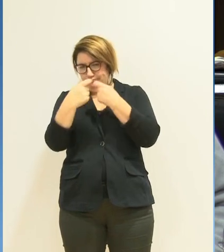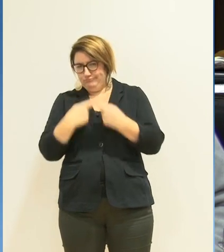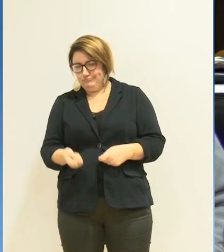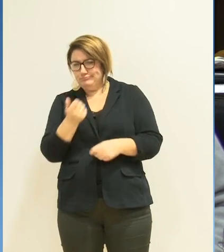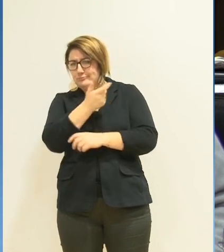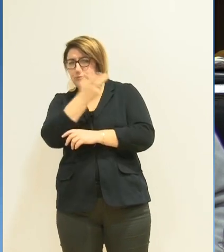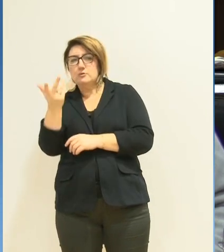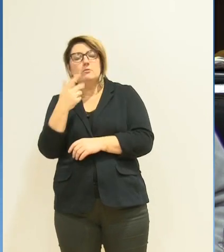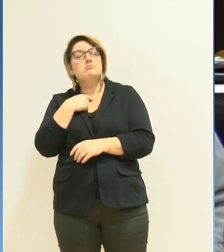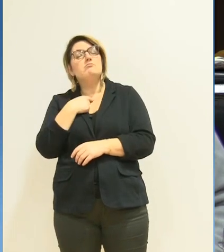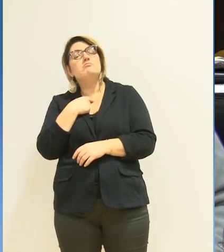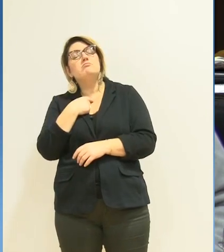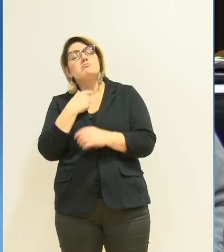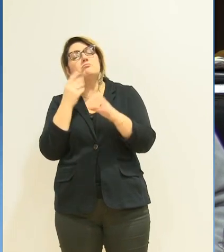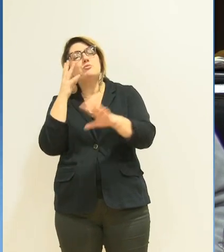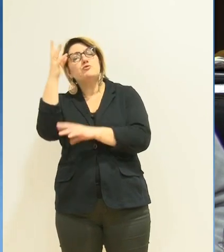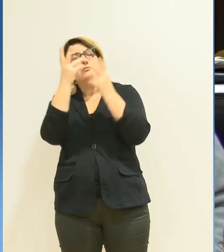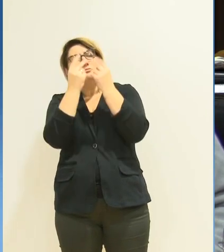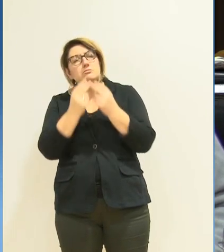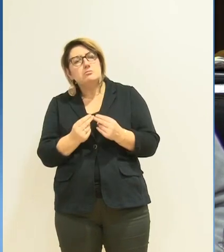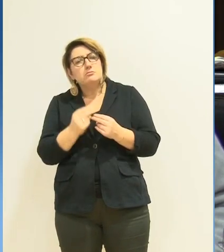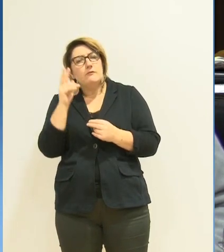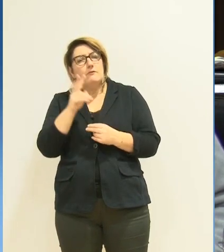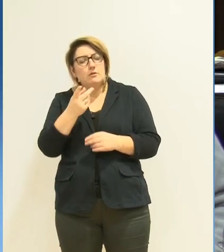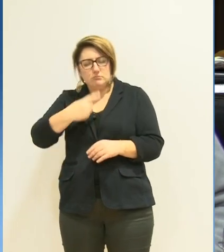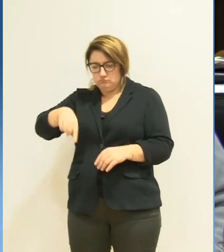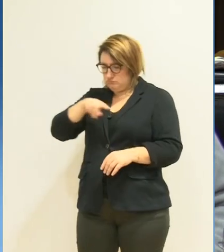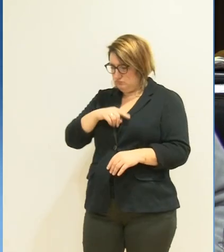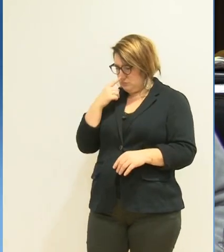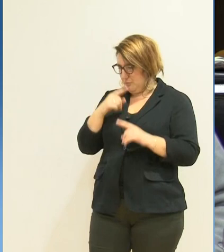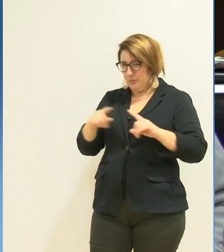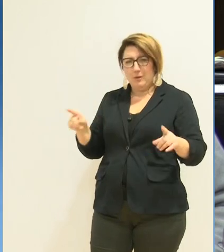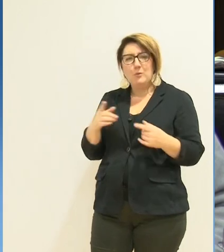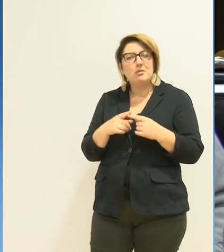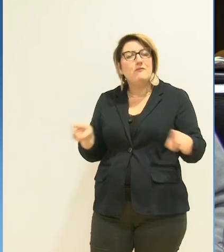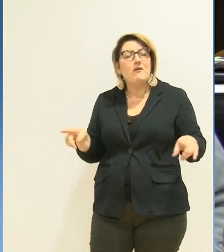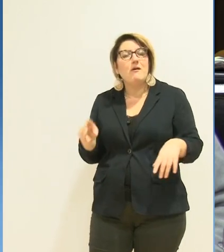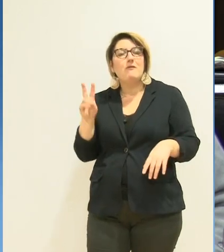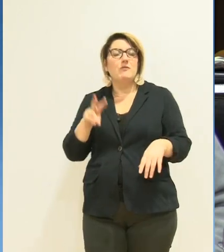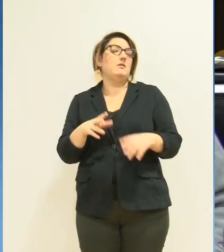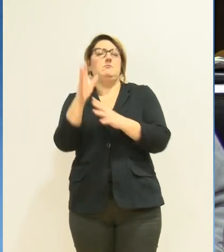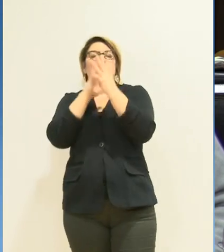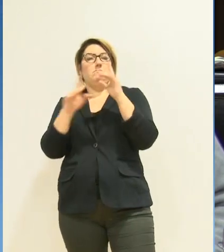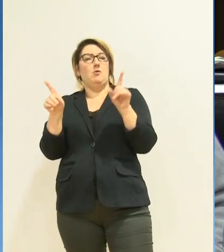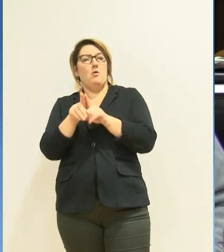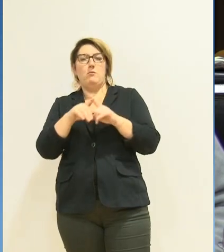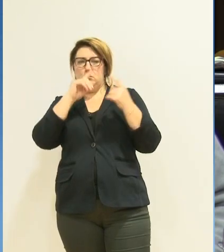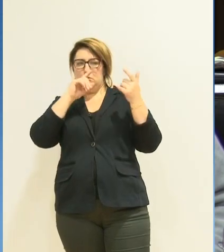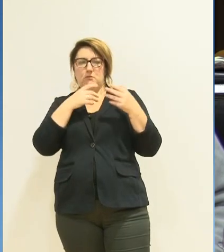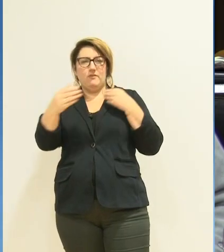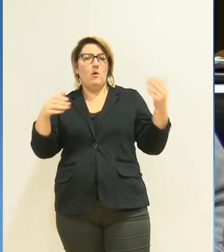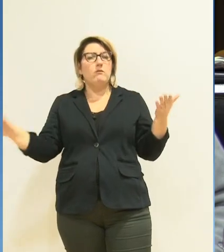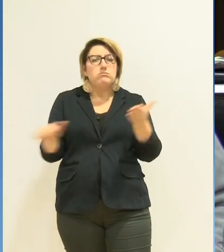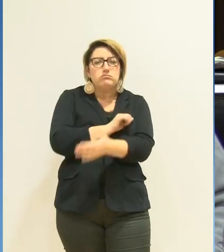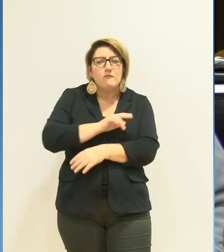vous entendant que vous décrivez un projet qui est totalement différente de celui qui nous occupe ce soir à vous entendre on a l'impression qu'on va raser l'intégralité de la villeneuve d'où la